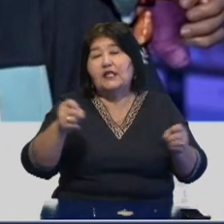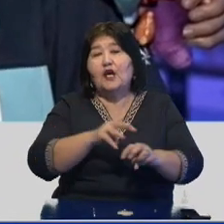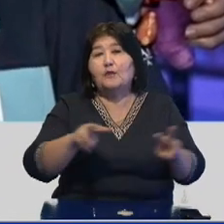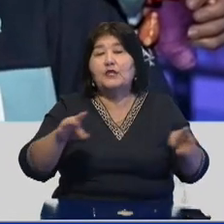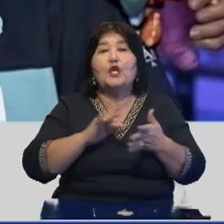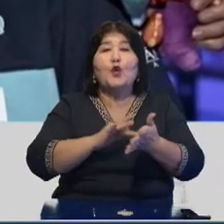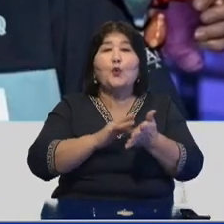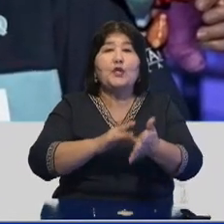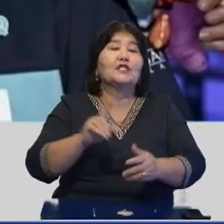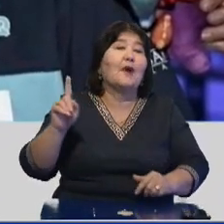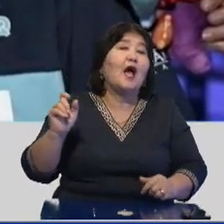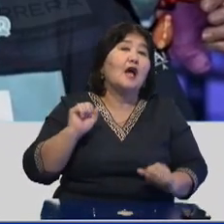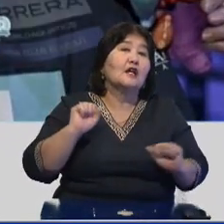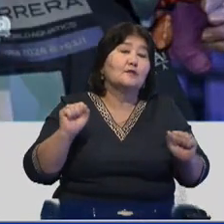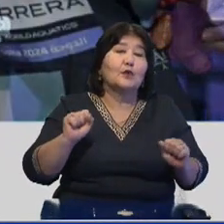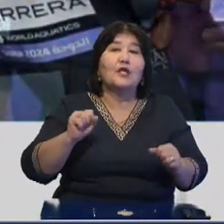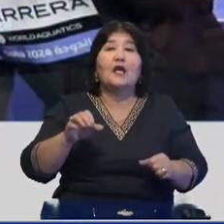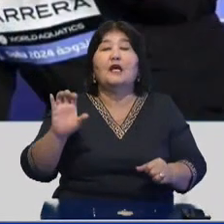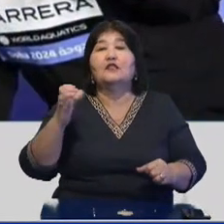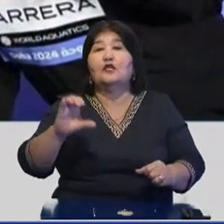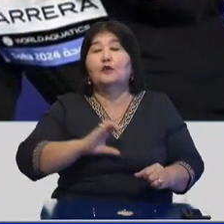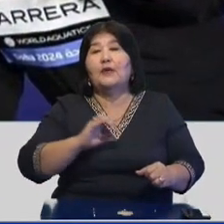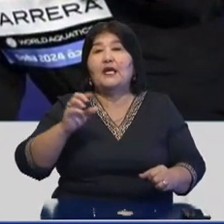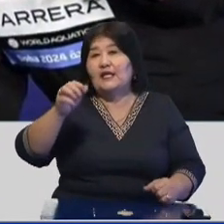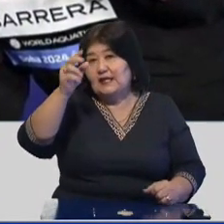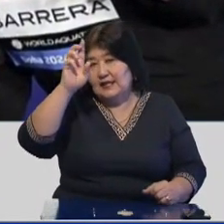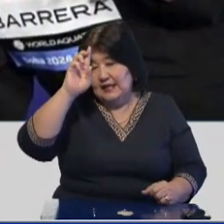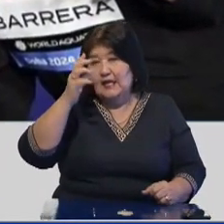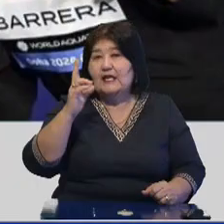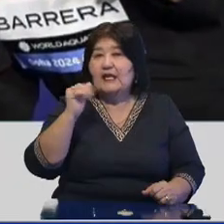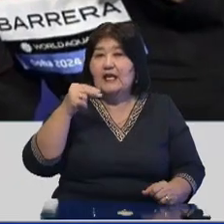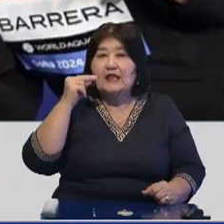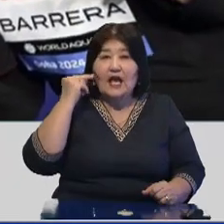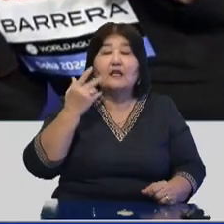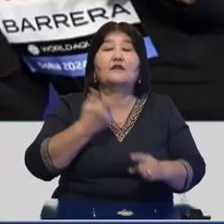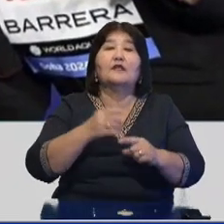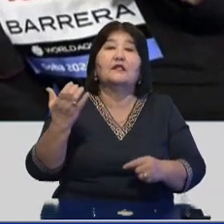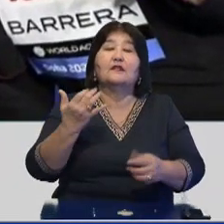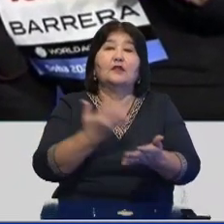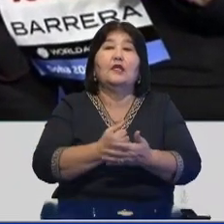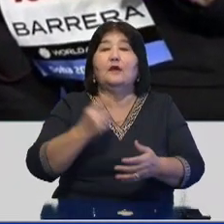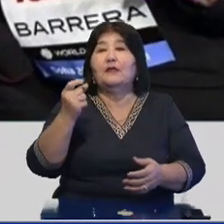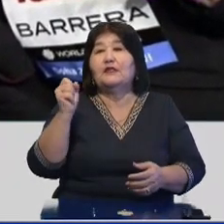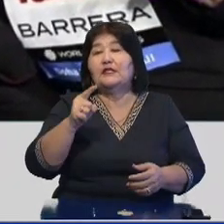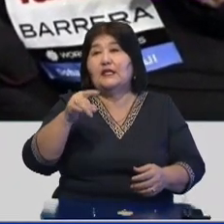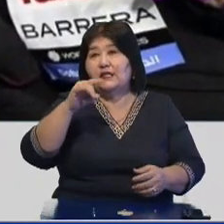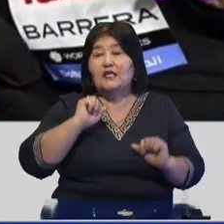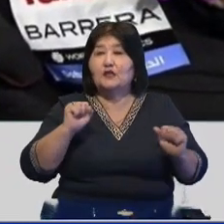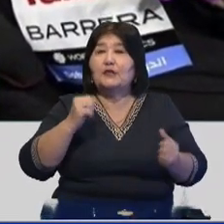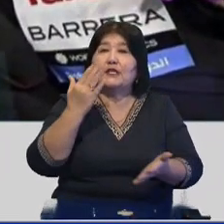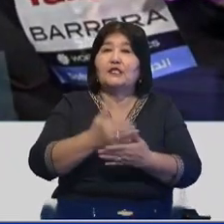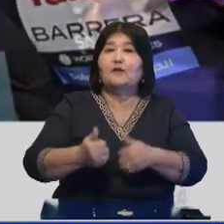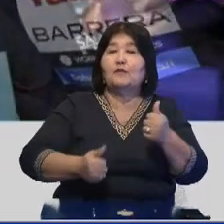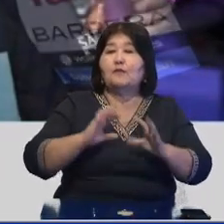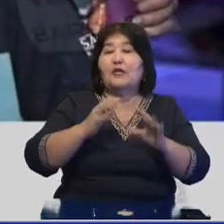Министерства туризма и спорта. Серебро досталось Китаю, а бронза – Мексике. Отметим, это первая золотая медаль казахстанских спортсменов на чемпионатах